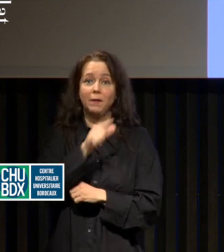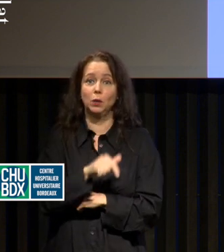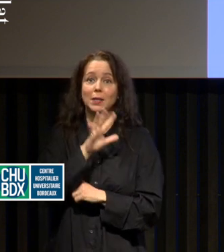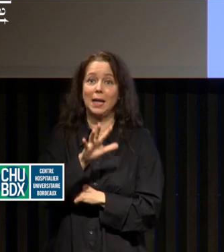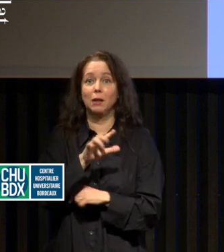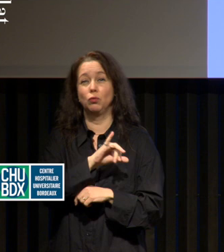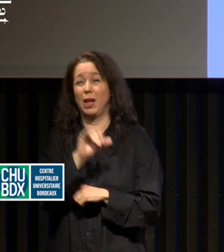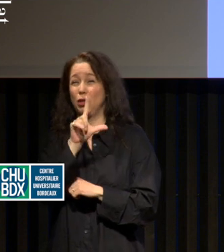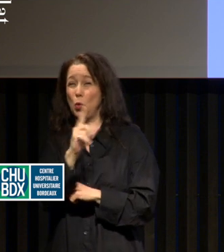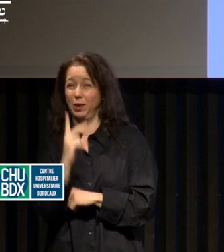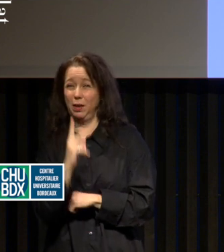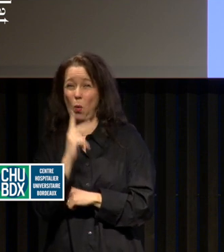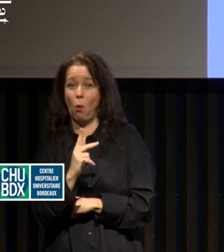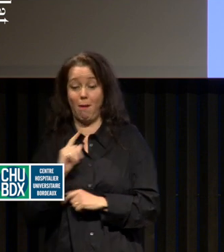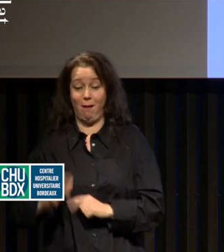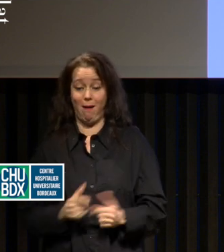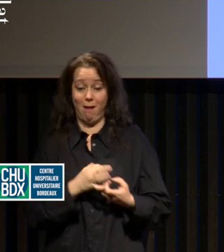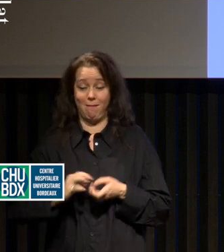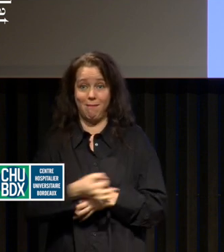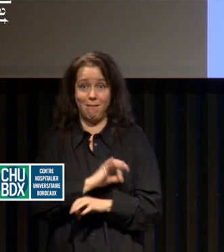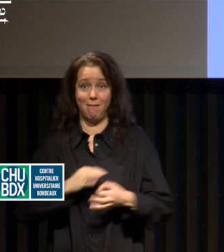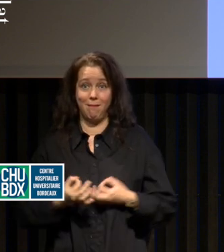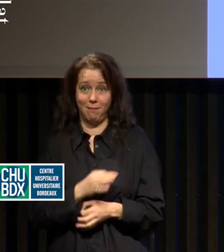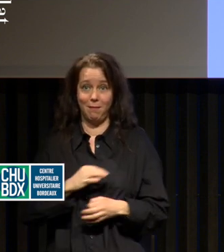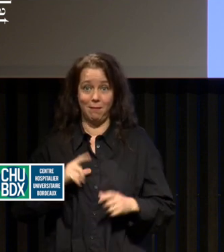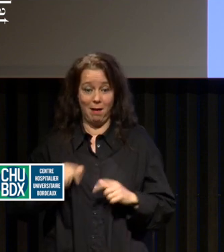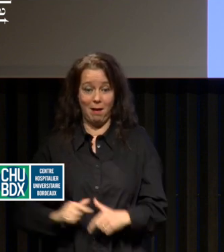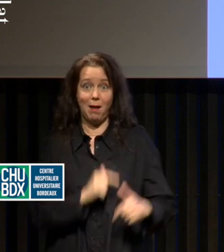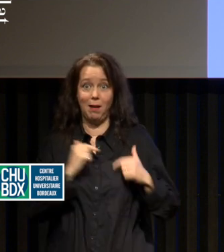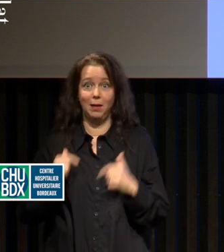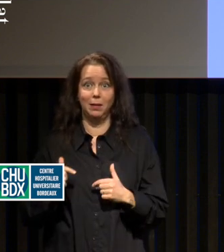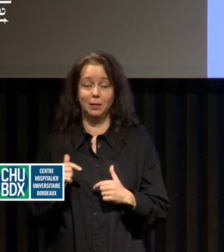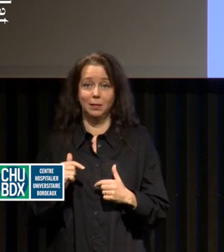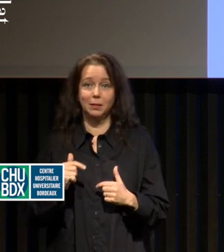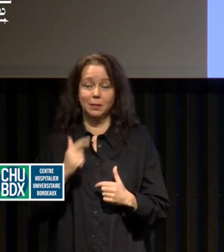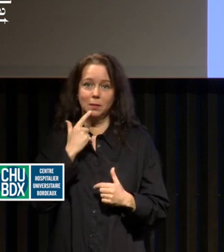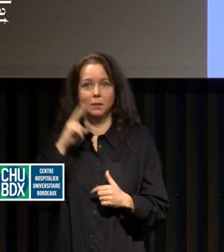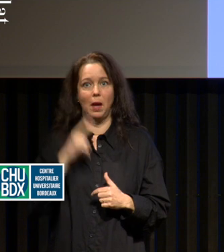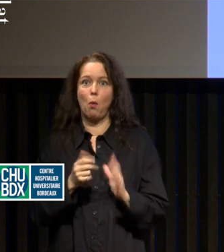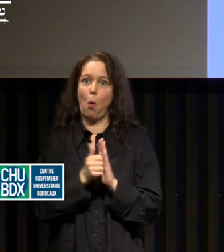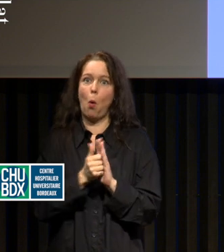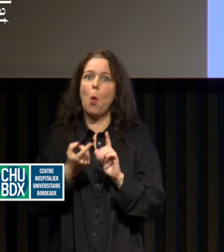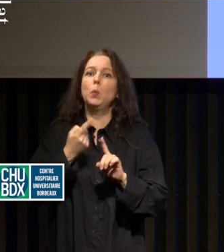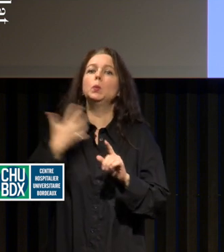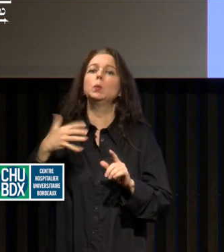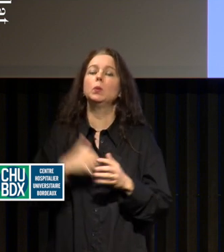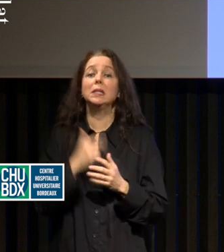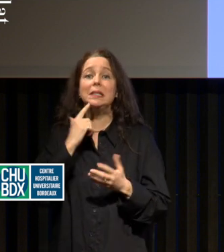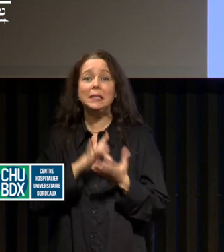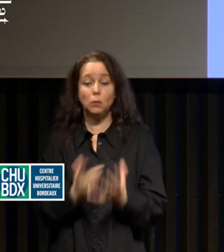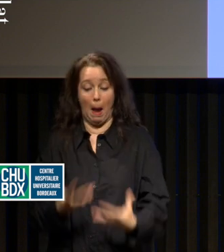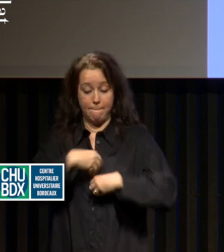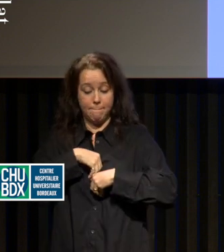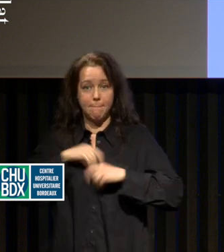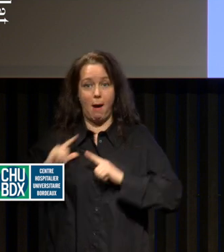kg de microbiote. Donc c'est vraiment un organe à part entière que vous hébergez et qui a une fonction considérable. Si vous avez tout ça en vous, c'est que ça